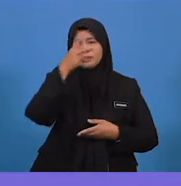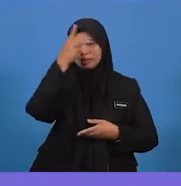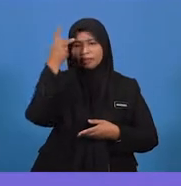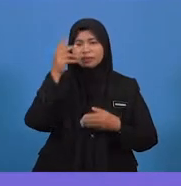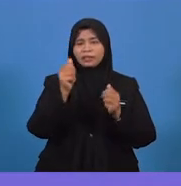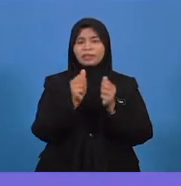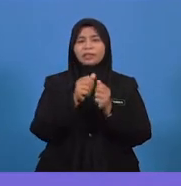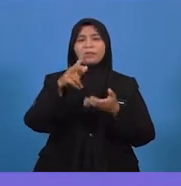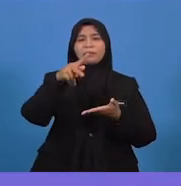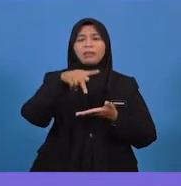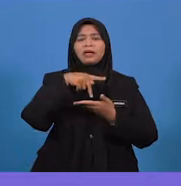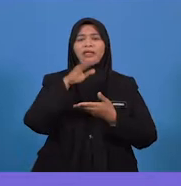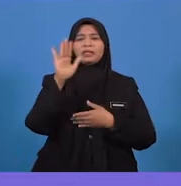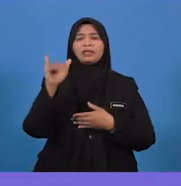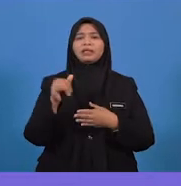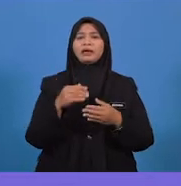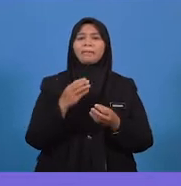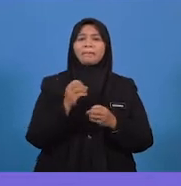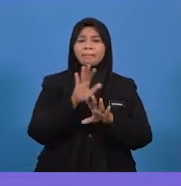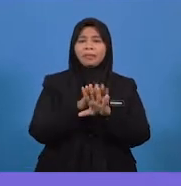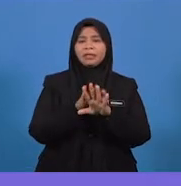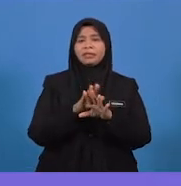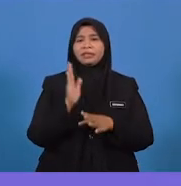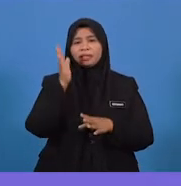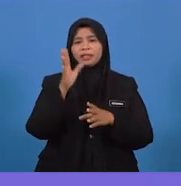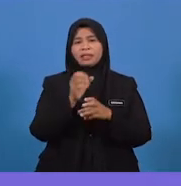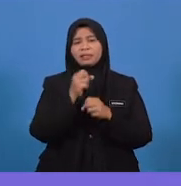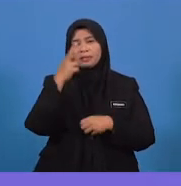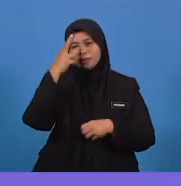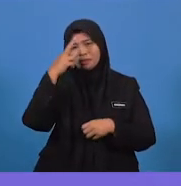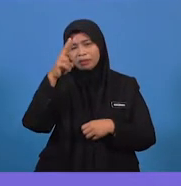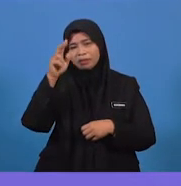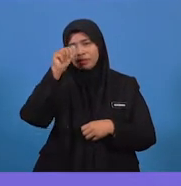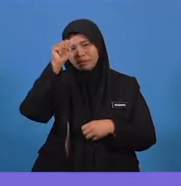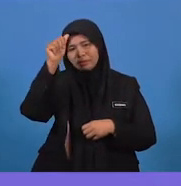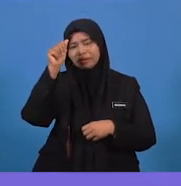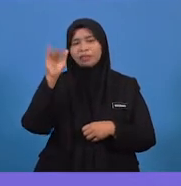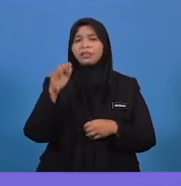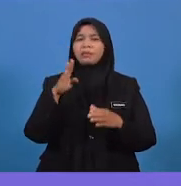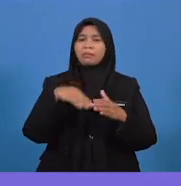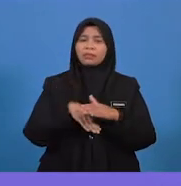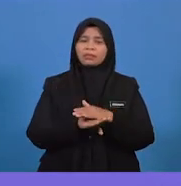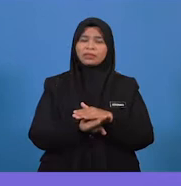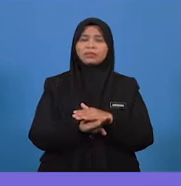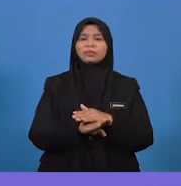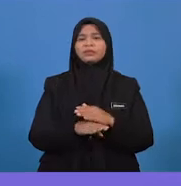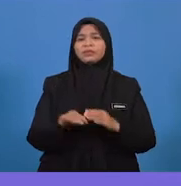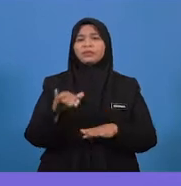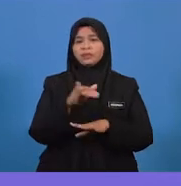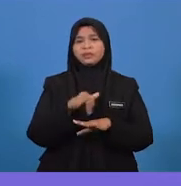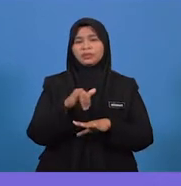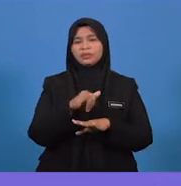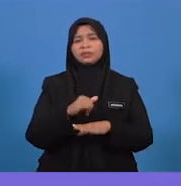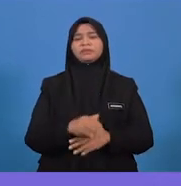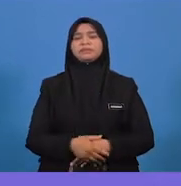yang banyaklah kita dapat meraih keredaan Allah dan dimasukkan ke dalam Jannatul Firdaus kelak.